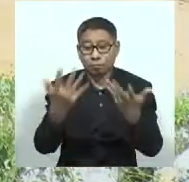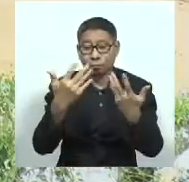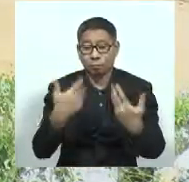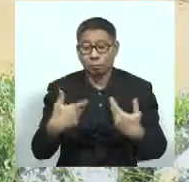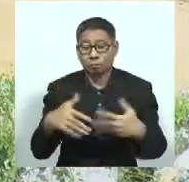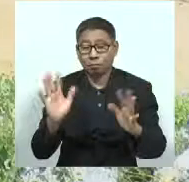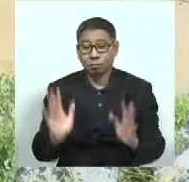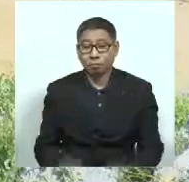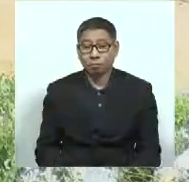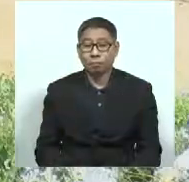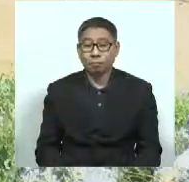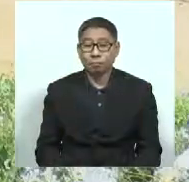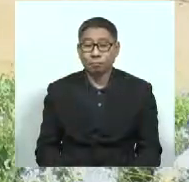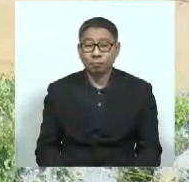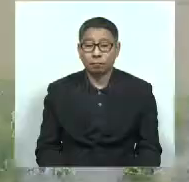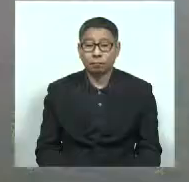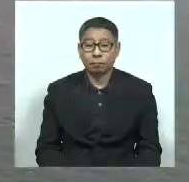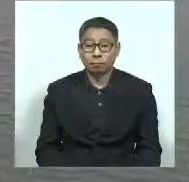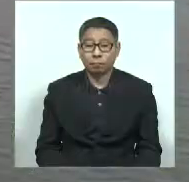ครับ